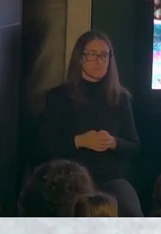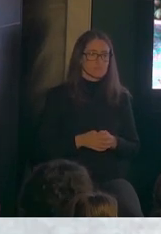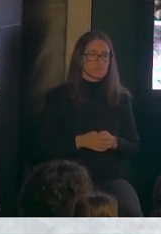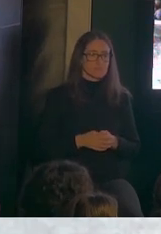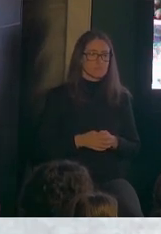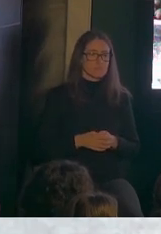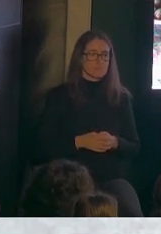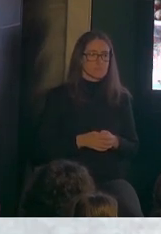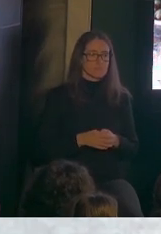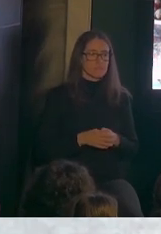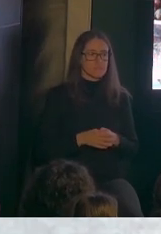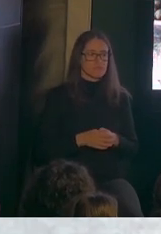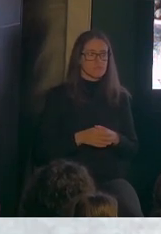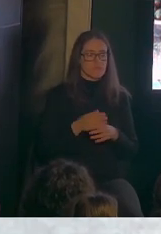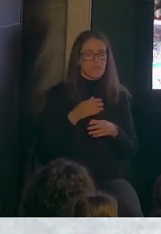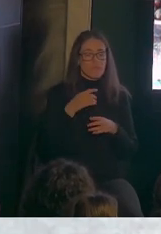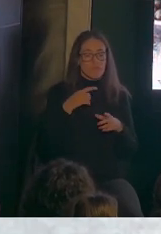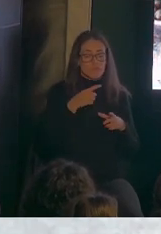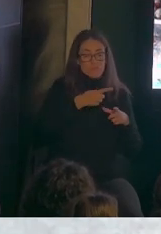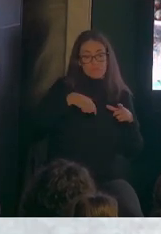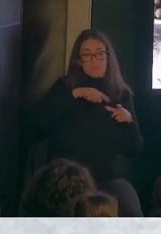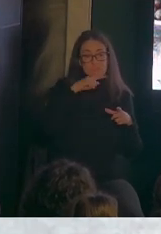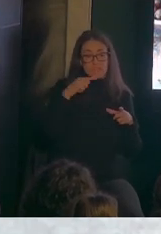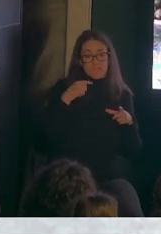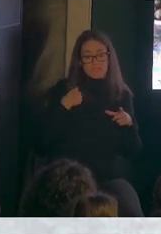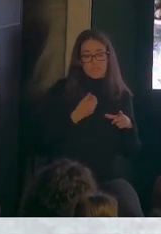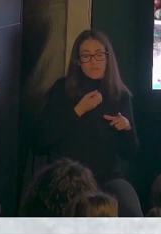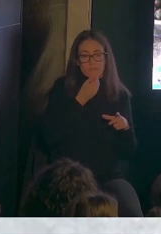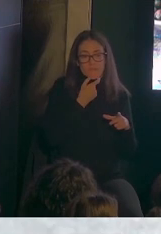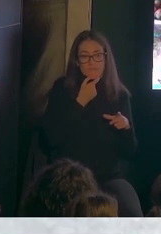Lliure de làctics. Bueno, en aquest cas,